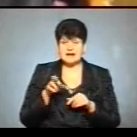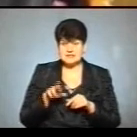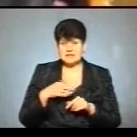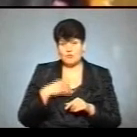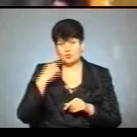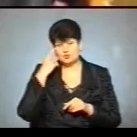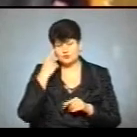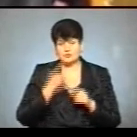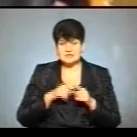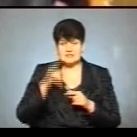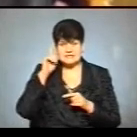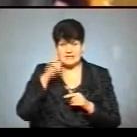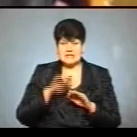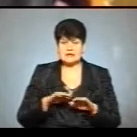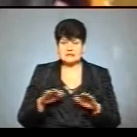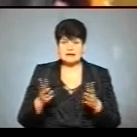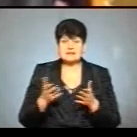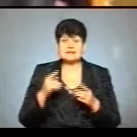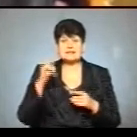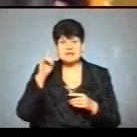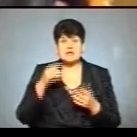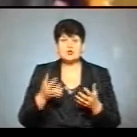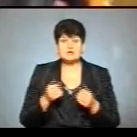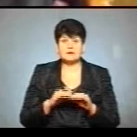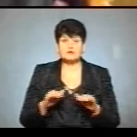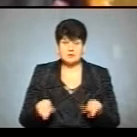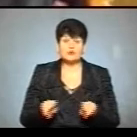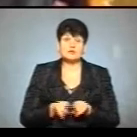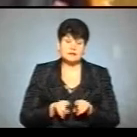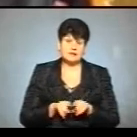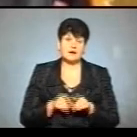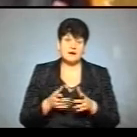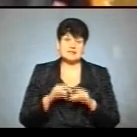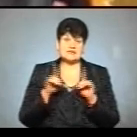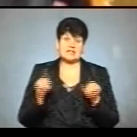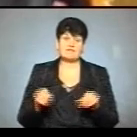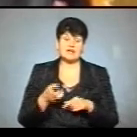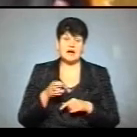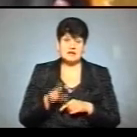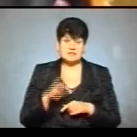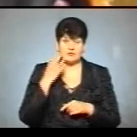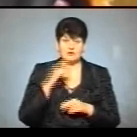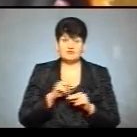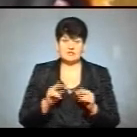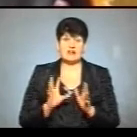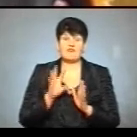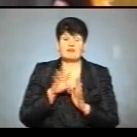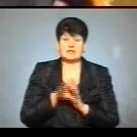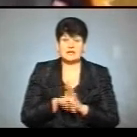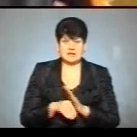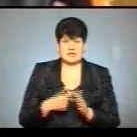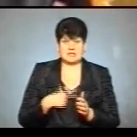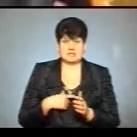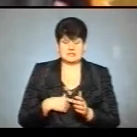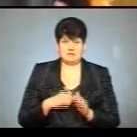думку, це знання дітей. Які знання отримують діти? Така сертифікація – це коли вчитель вкладає всього в себе, в